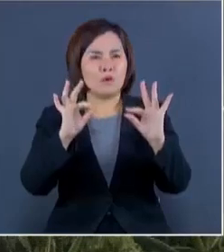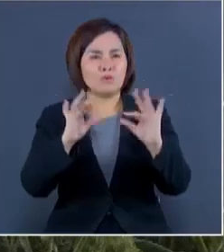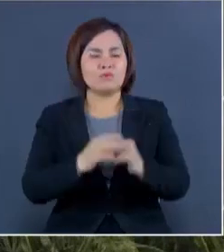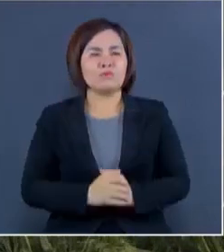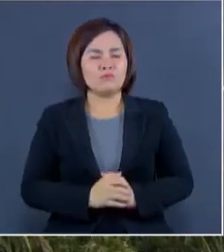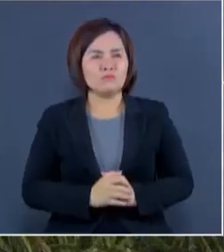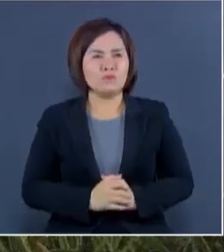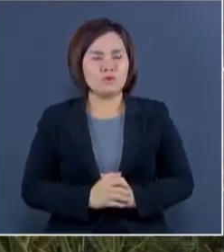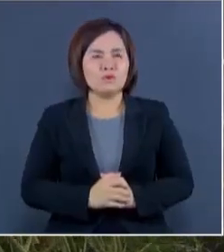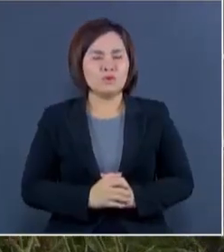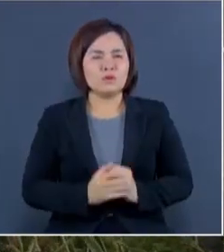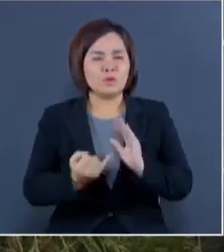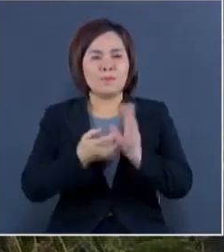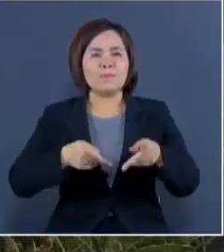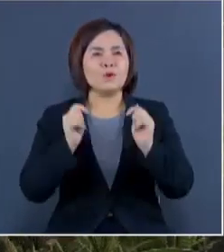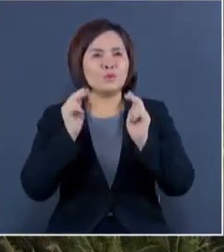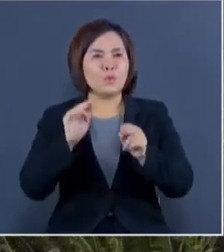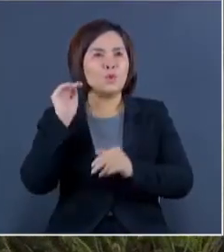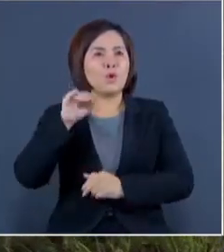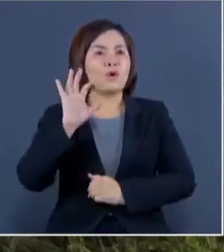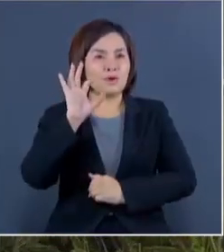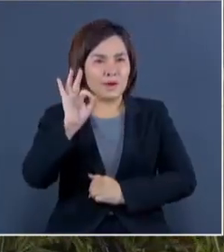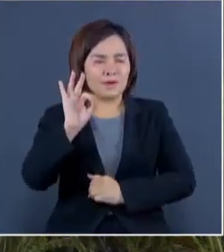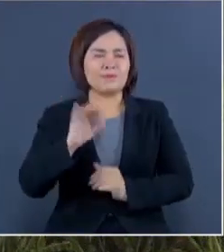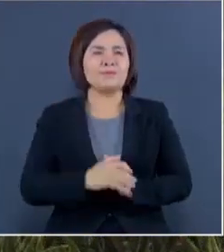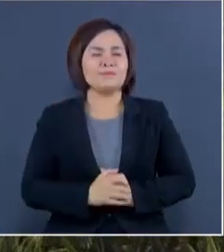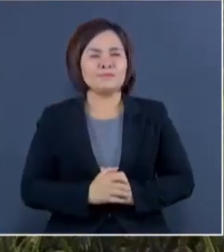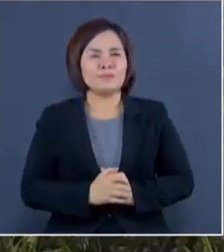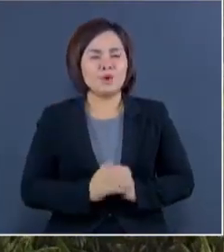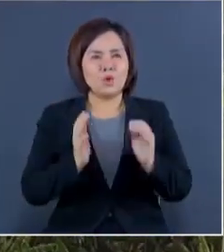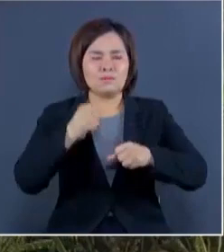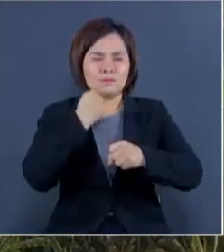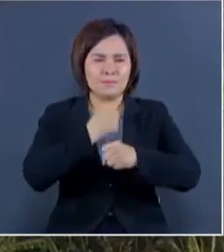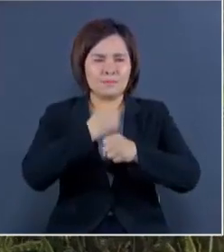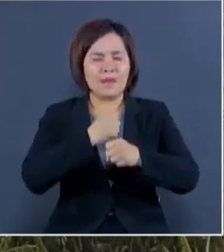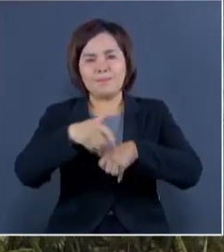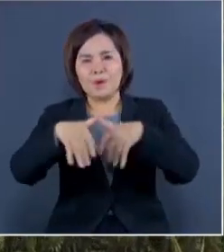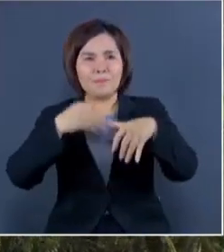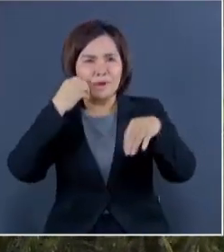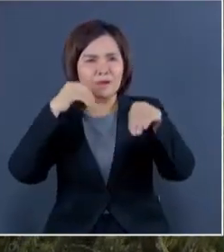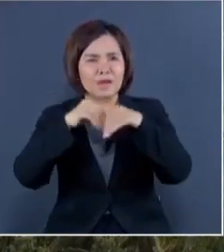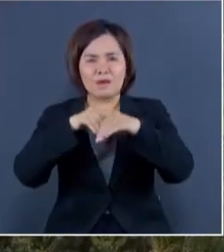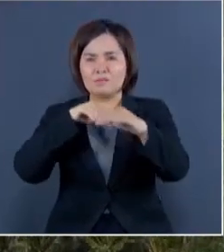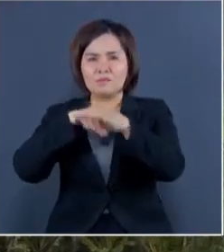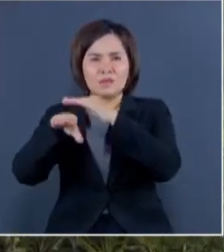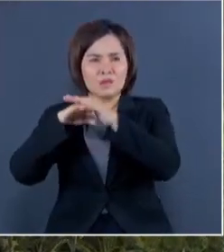แถวๆคลอง9ลำลูกกาปทุมธานีครับทั้งพนักงานทั้งชาวบ้านนี่ต้องหนีตายกันจ้าละวัน